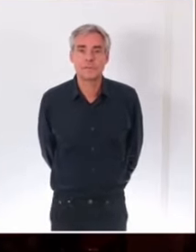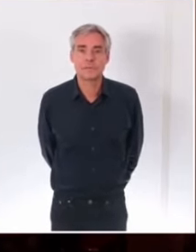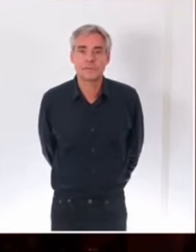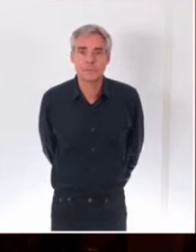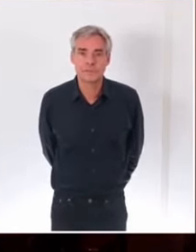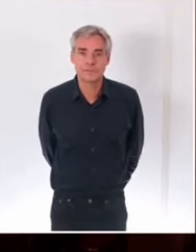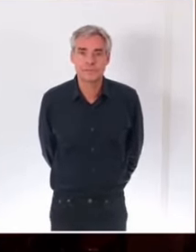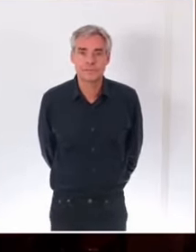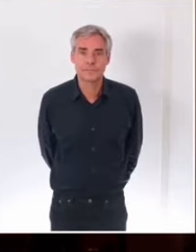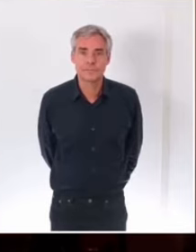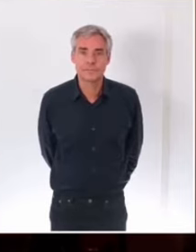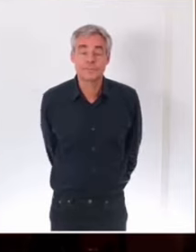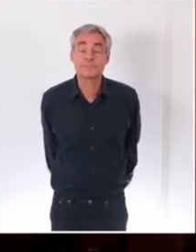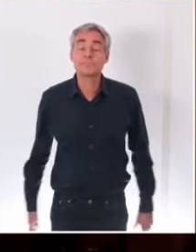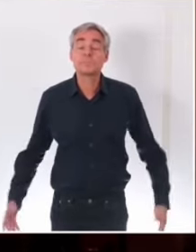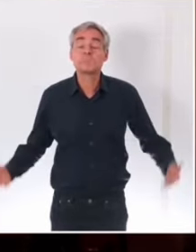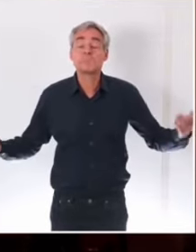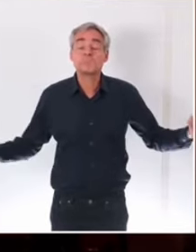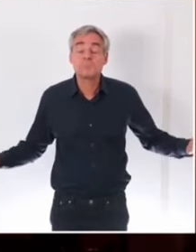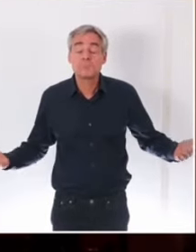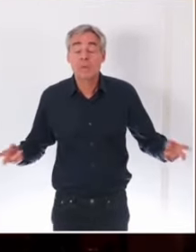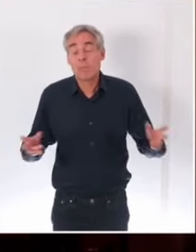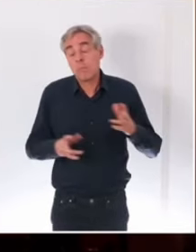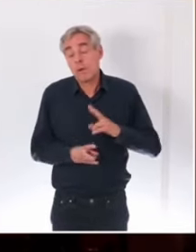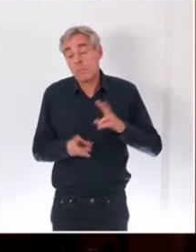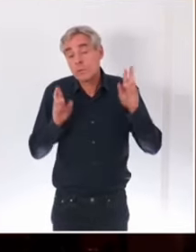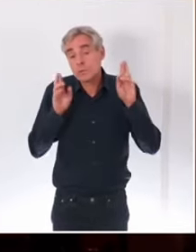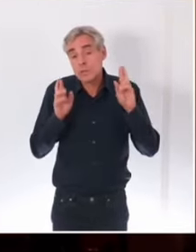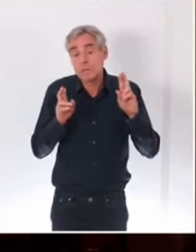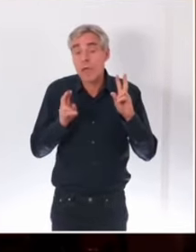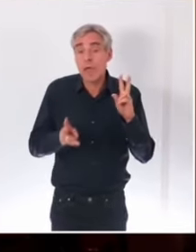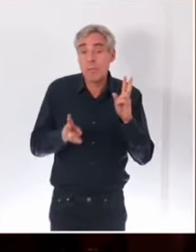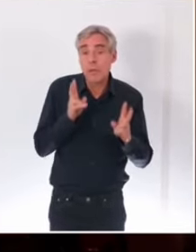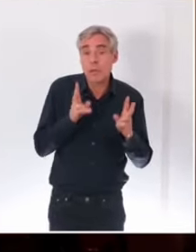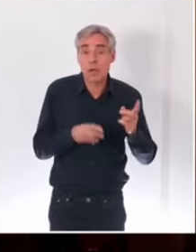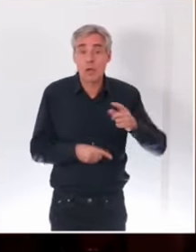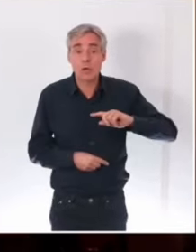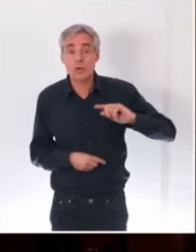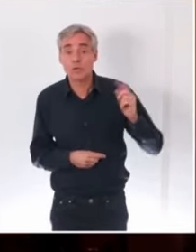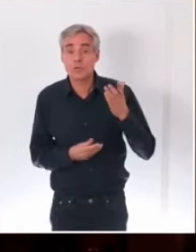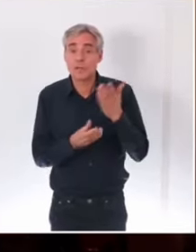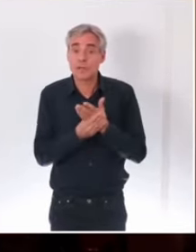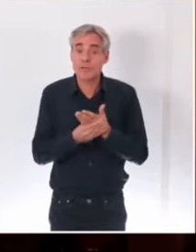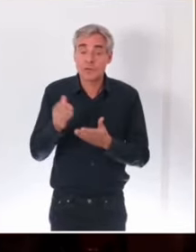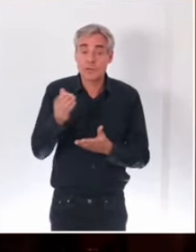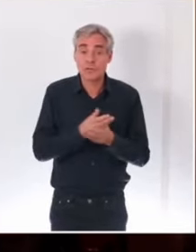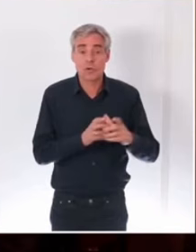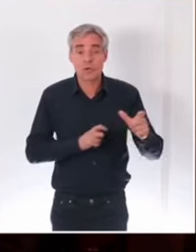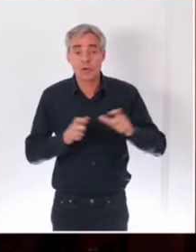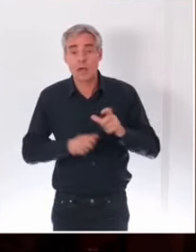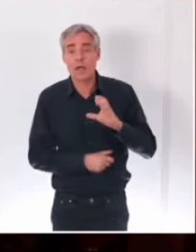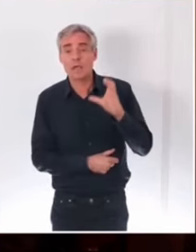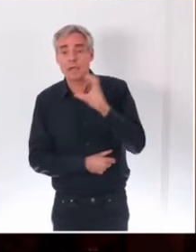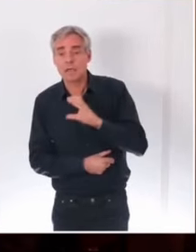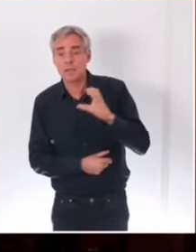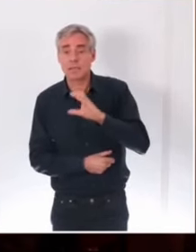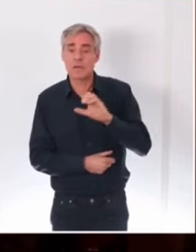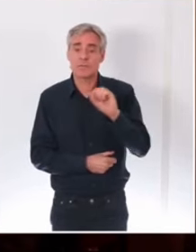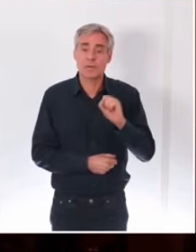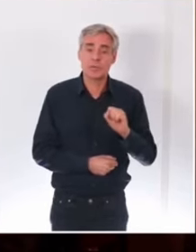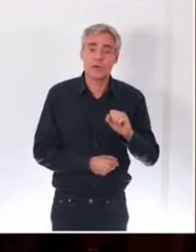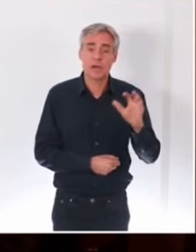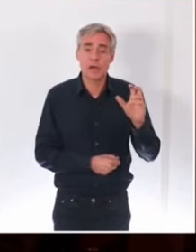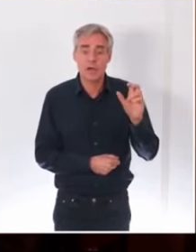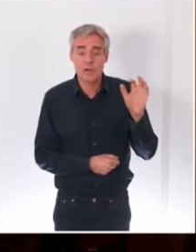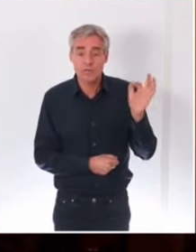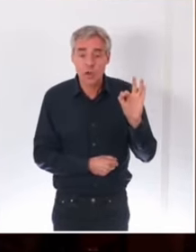dans ce contexte, j'aurais pourtant été heureux de penser que toutes les interventions de mes collègues, Monsieur Cazenave, Madame Sabouret, Monsieur Florian,